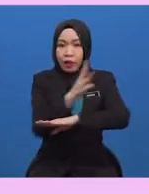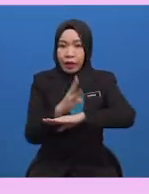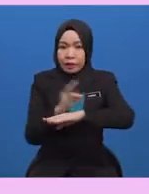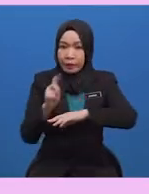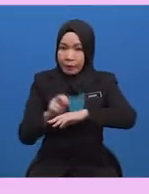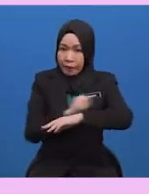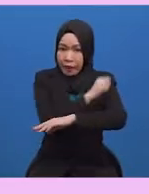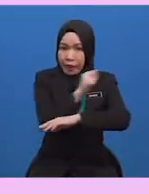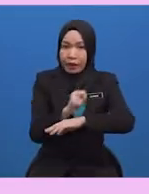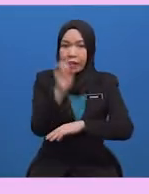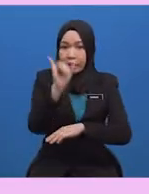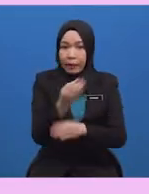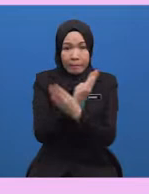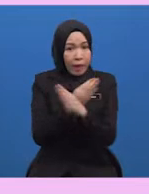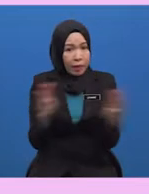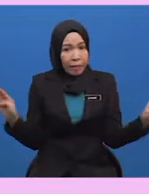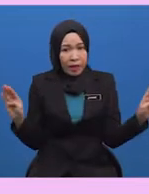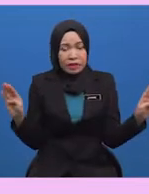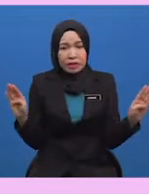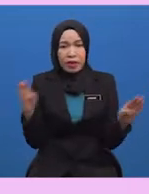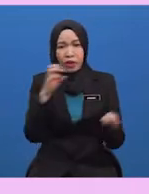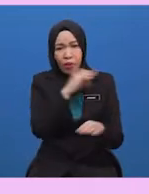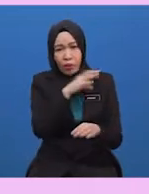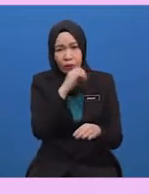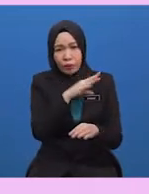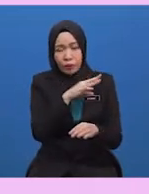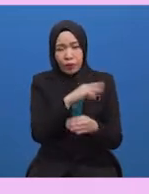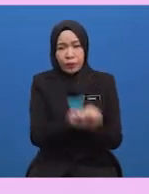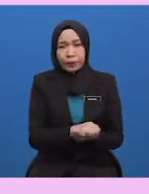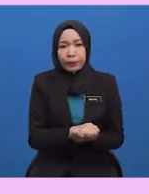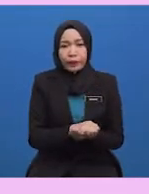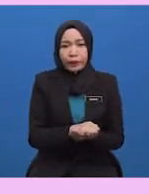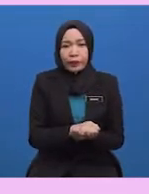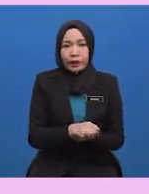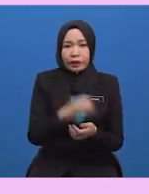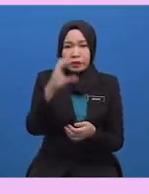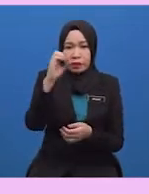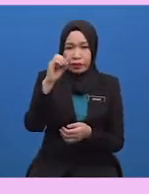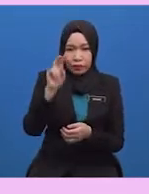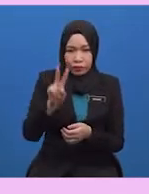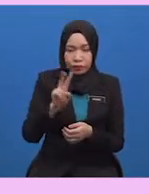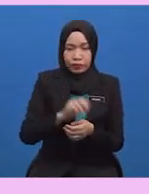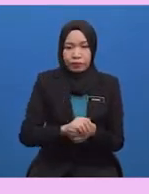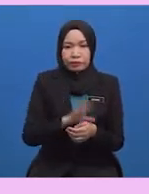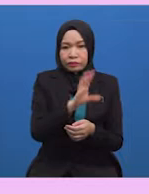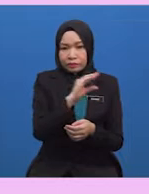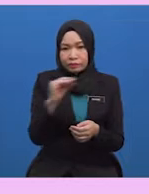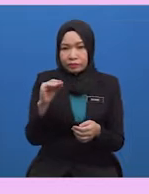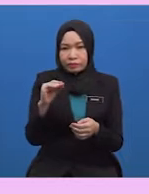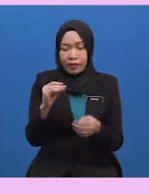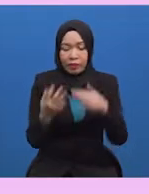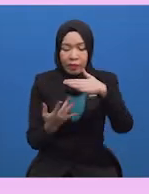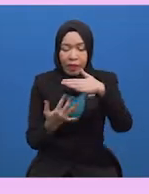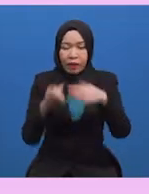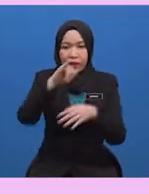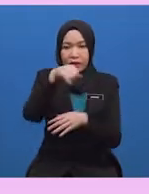yang membebaskan banyak asap dan gas karbon dioksida seperti pembakaran jerami padi dan